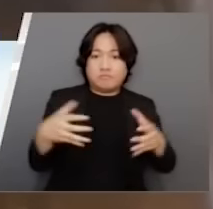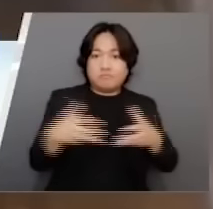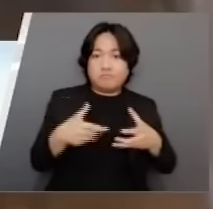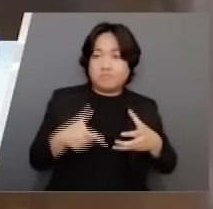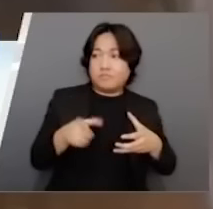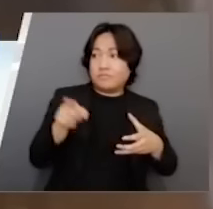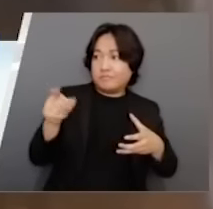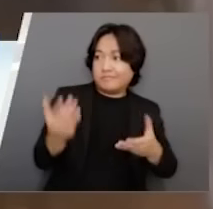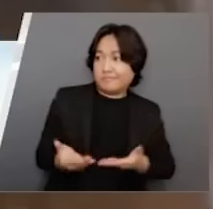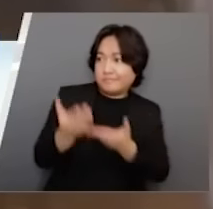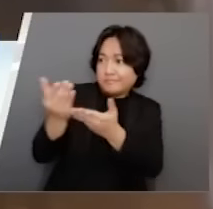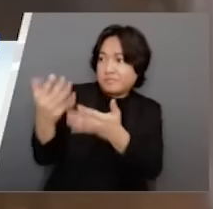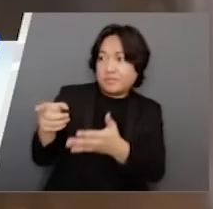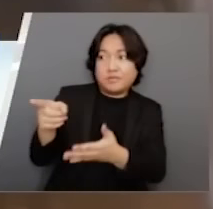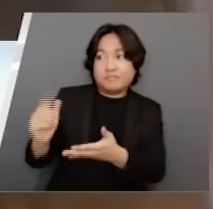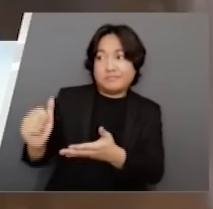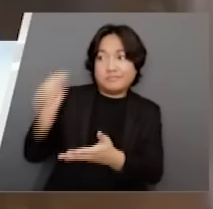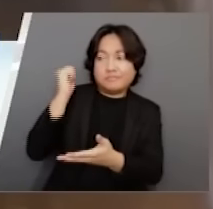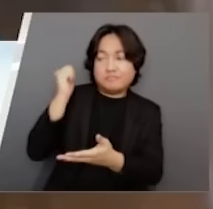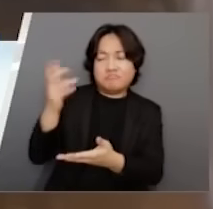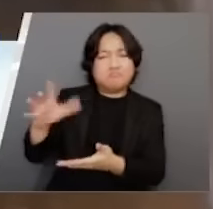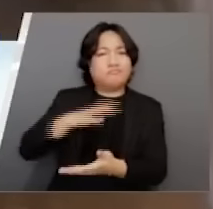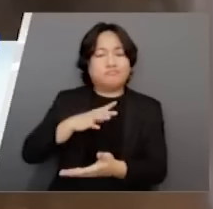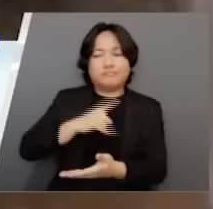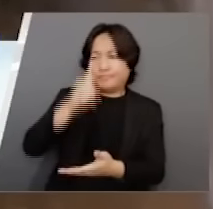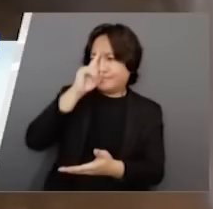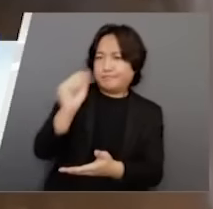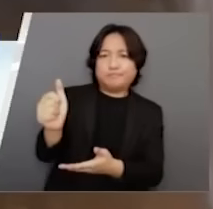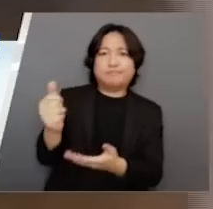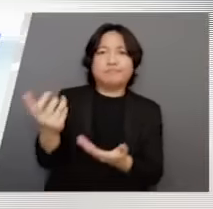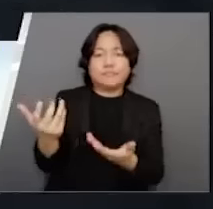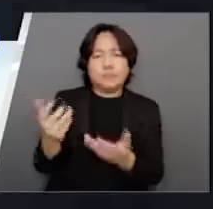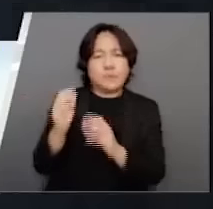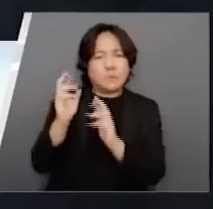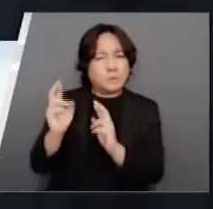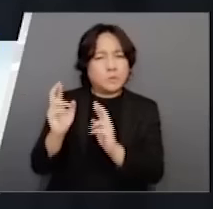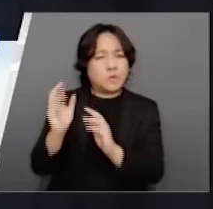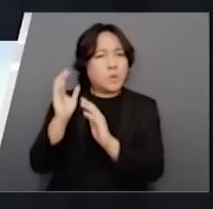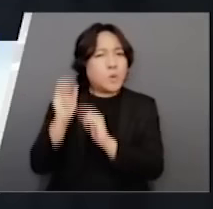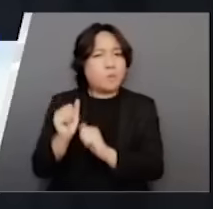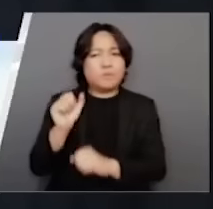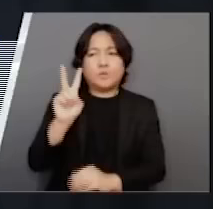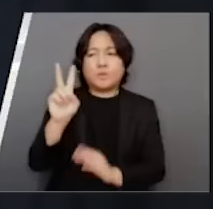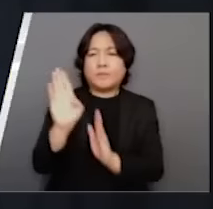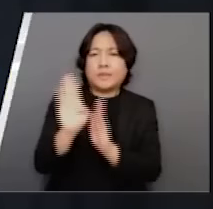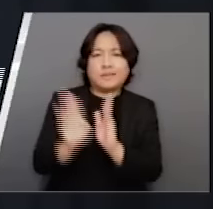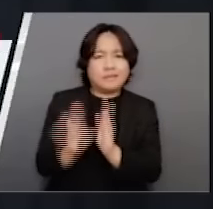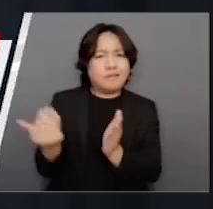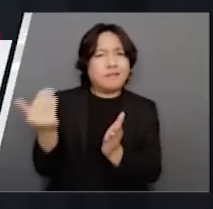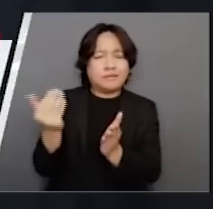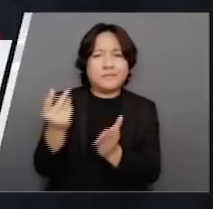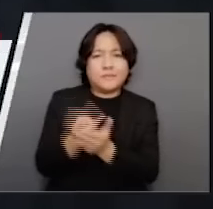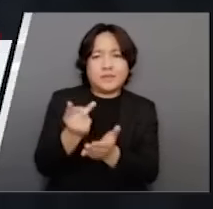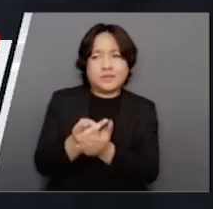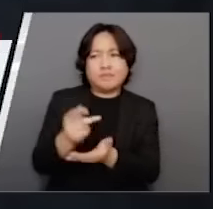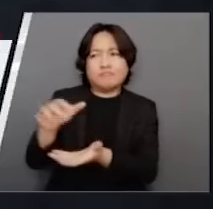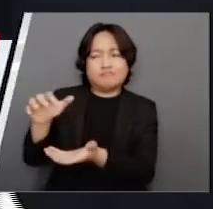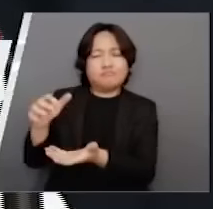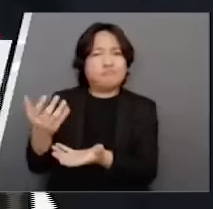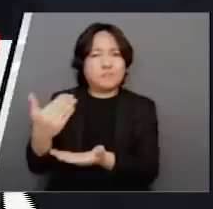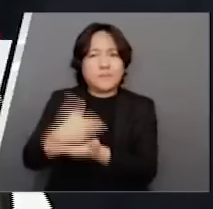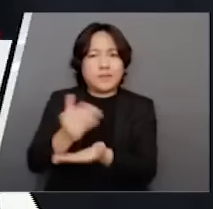siyang maibabalik ang kanilang proposed budget na 2 billion sa 2025. Of course, lahat ng personnel ng Office of the